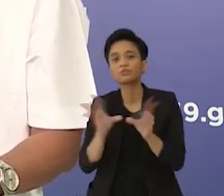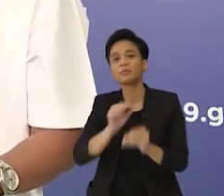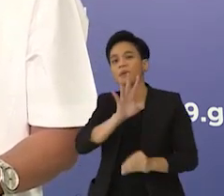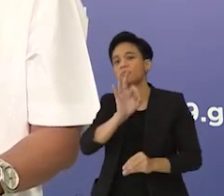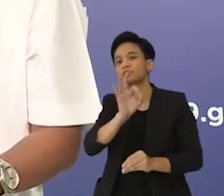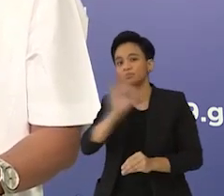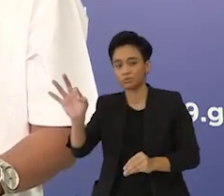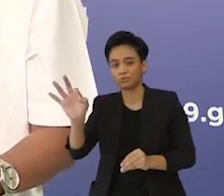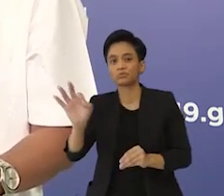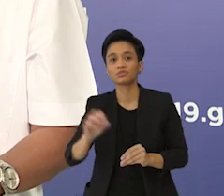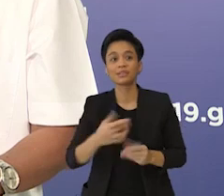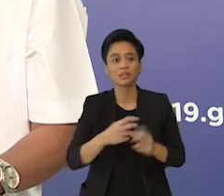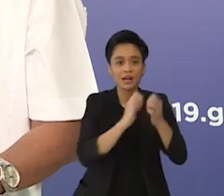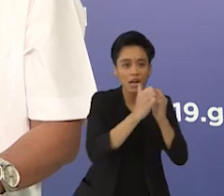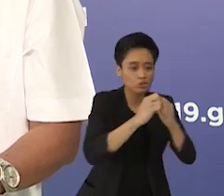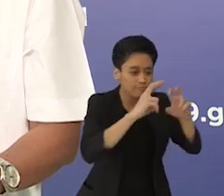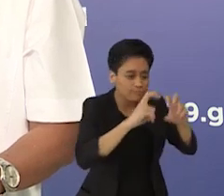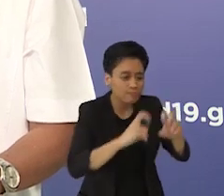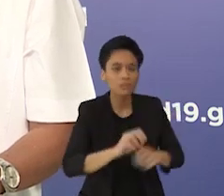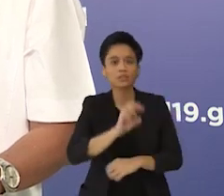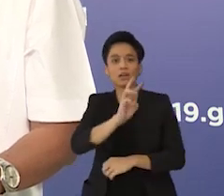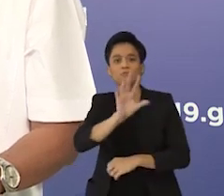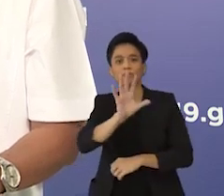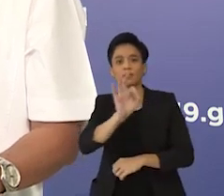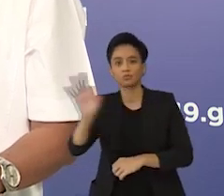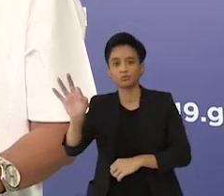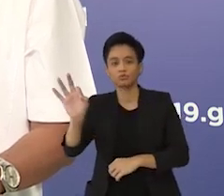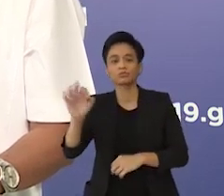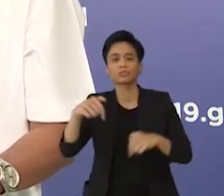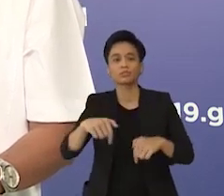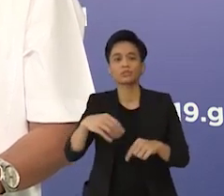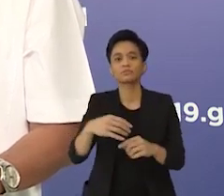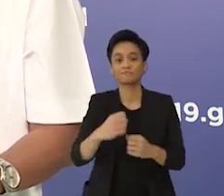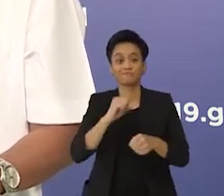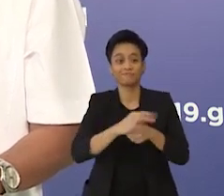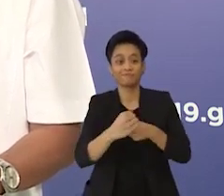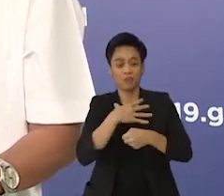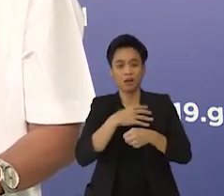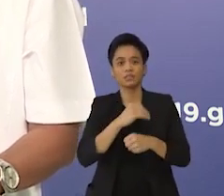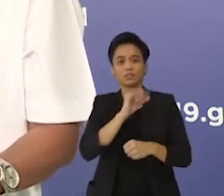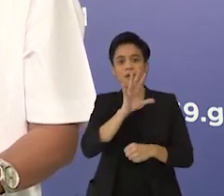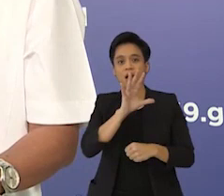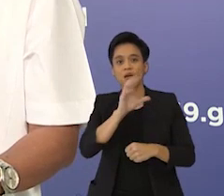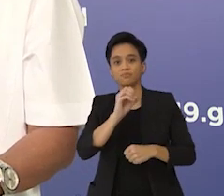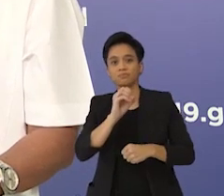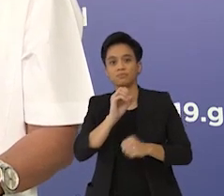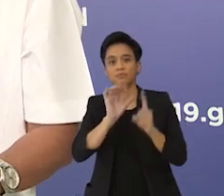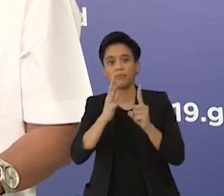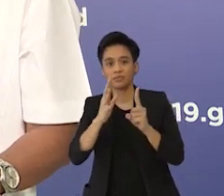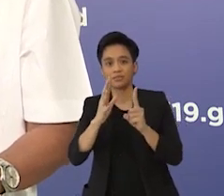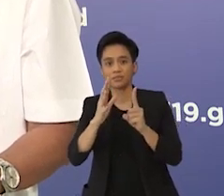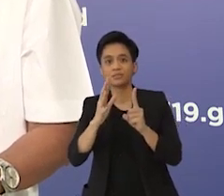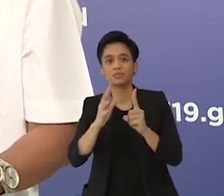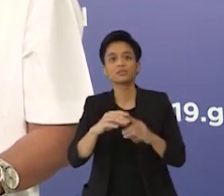kita preksa sudah hampir Rp35.000 hasil positif 5516 akumulasi sampai dengan sekarang